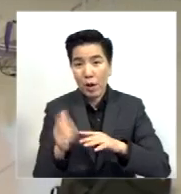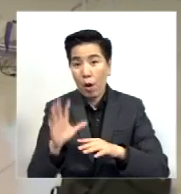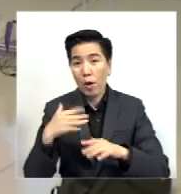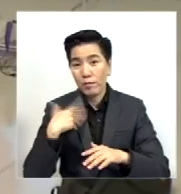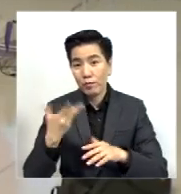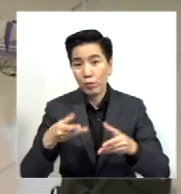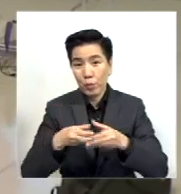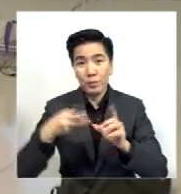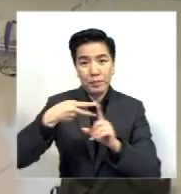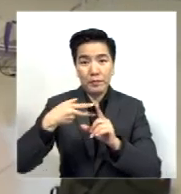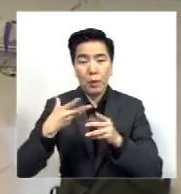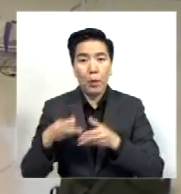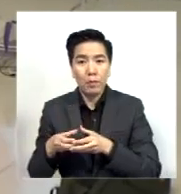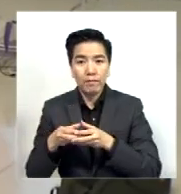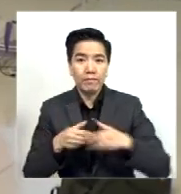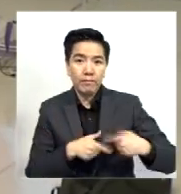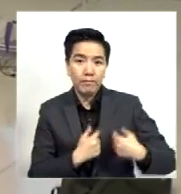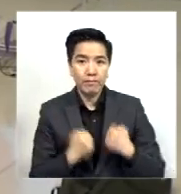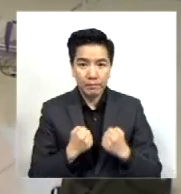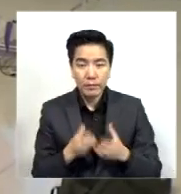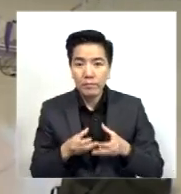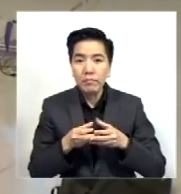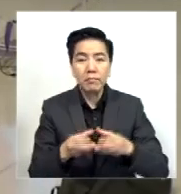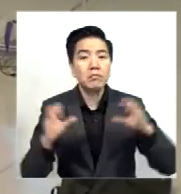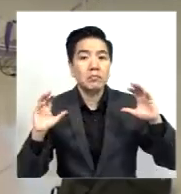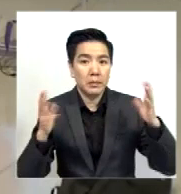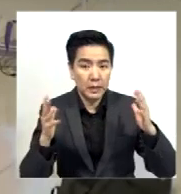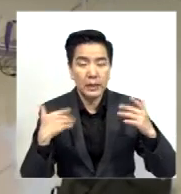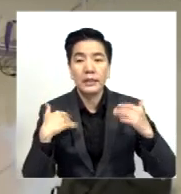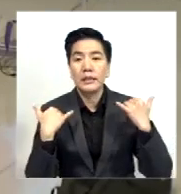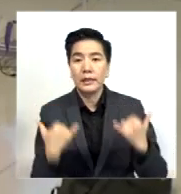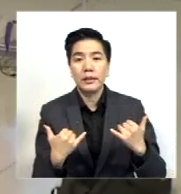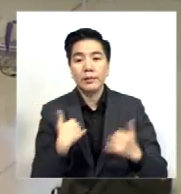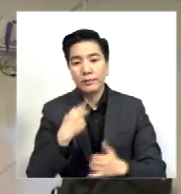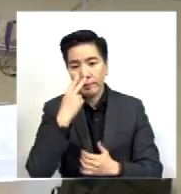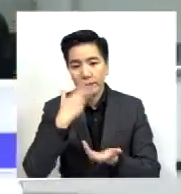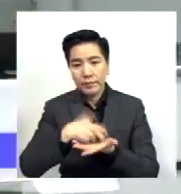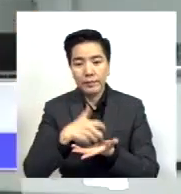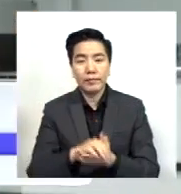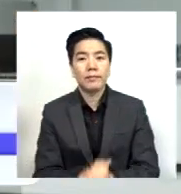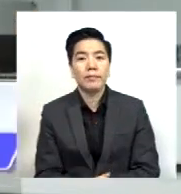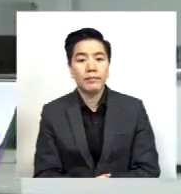และประชาชนที่จะเดินทางมาให้กำลังใจที่สำนักงานศาลรัฐธรรมนูญก็ตามค่ะ